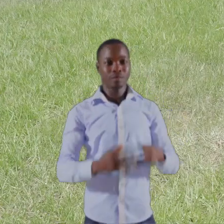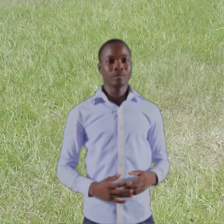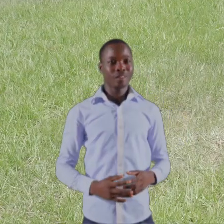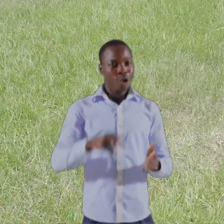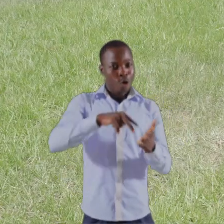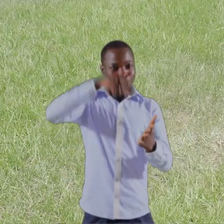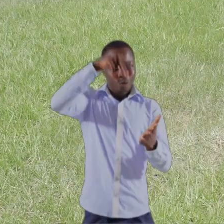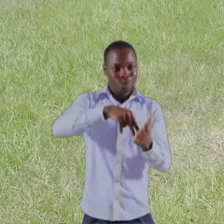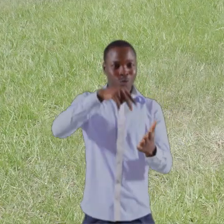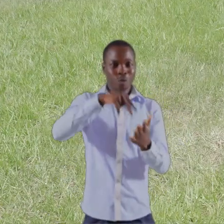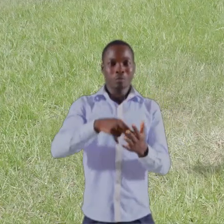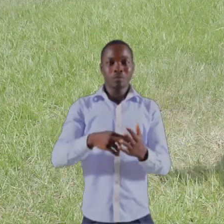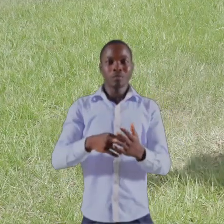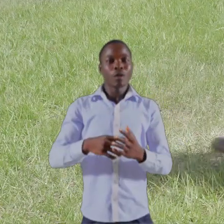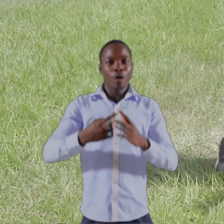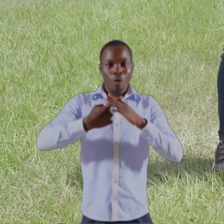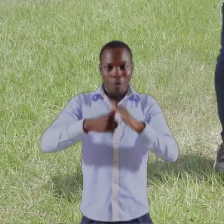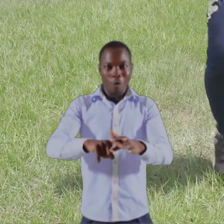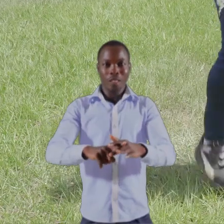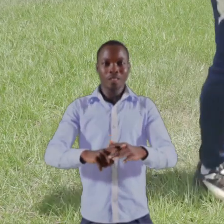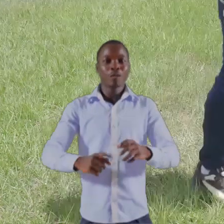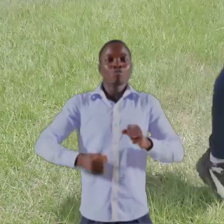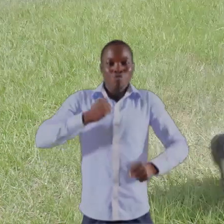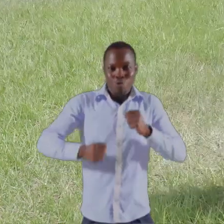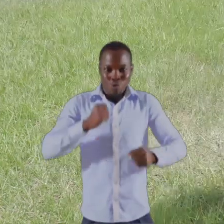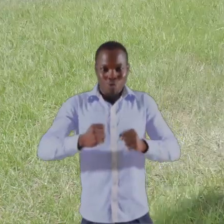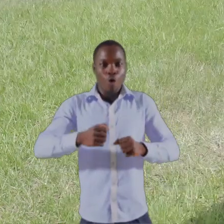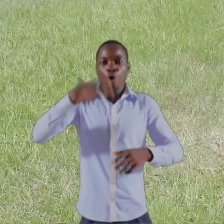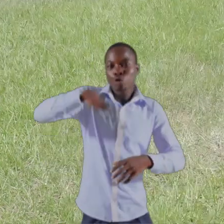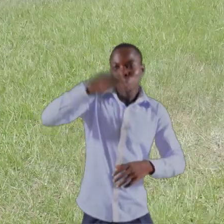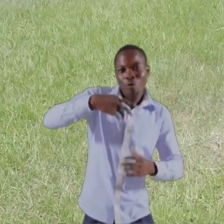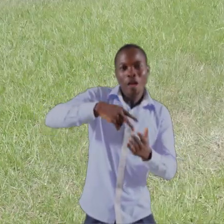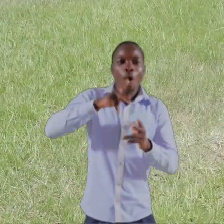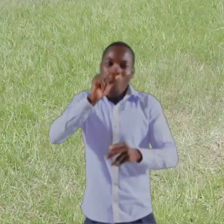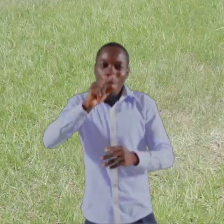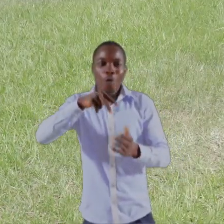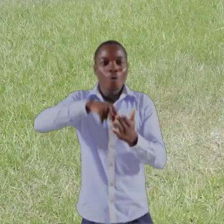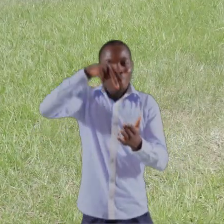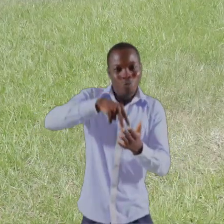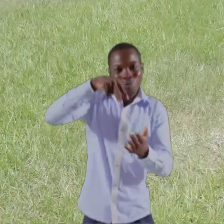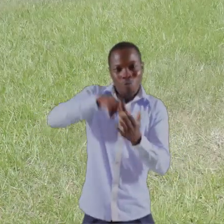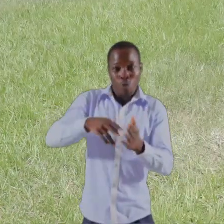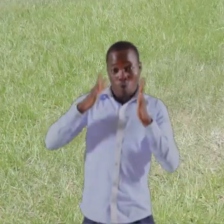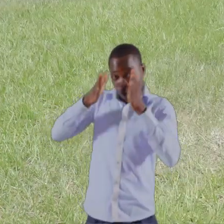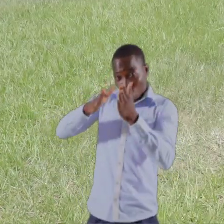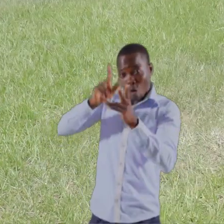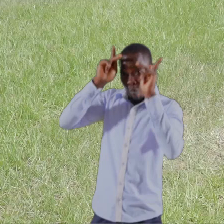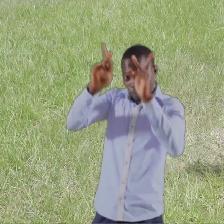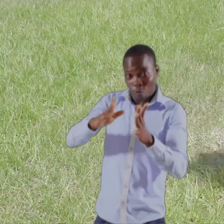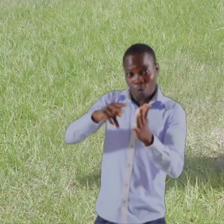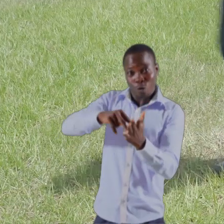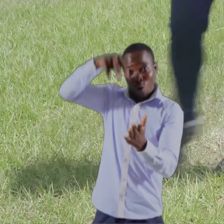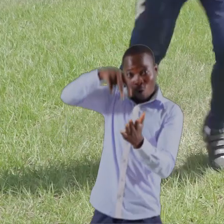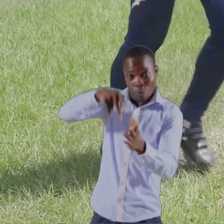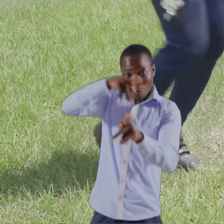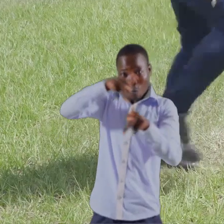Le saut, on y va. Toujours petit échauffement, petit échauffement, petit échauffement. Élévation de